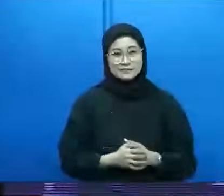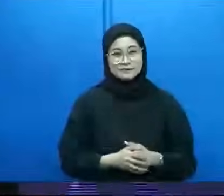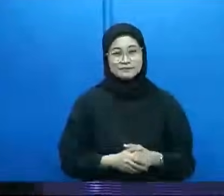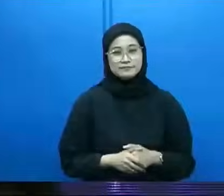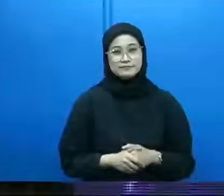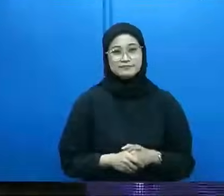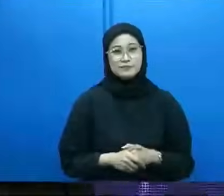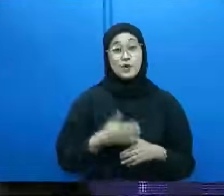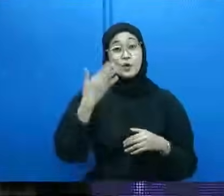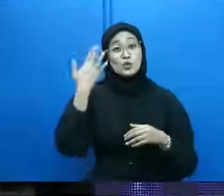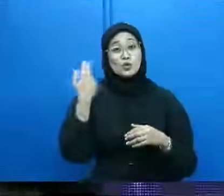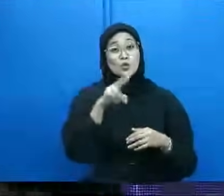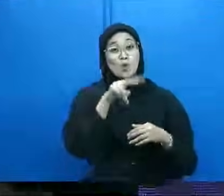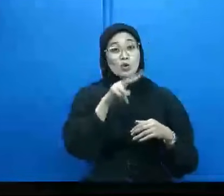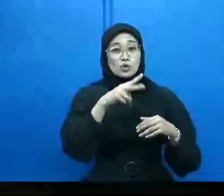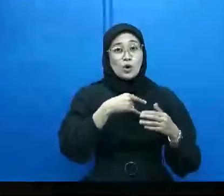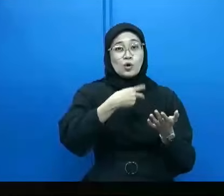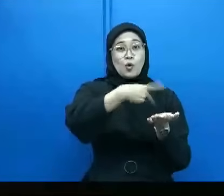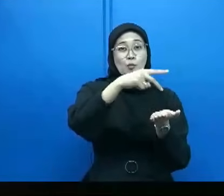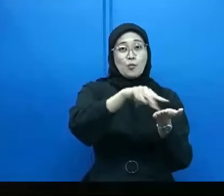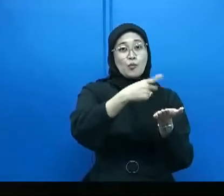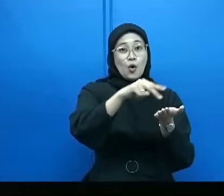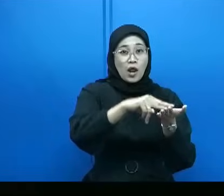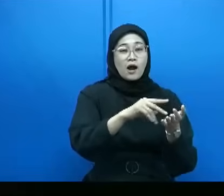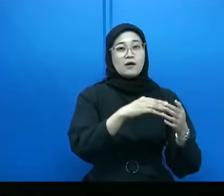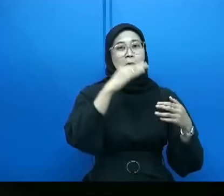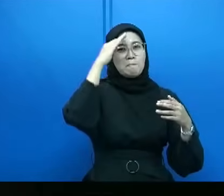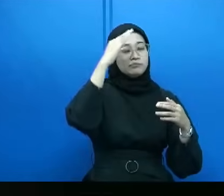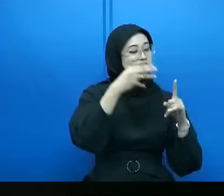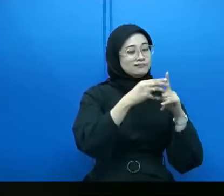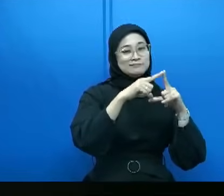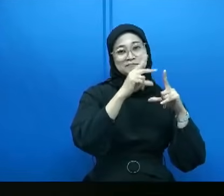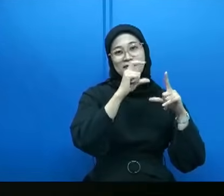Barcelona menang. Menangis, kalah sama Valencia 2-1.